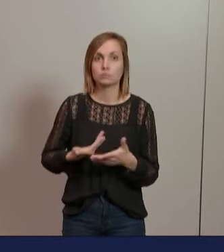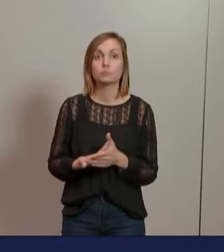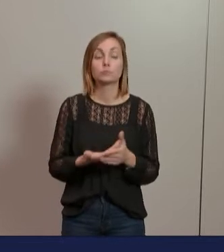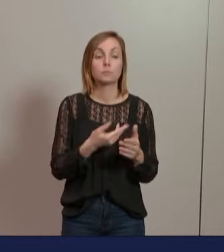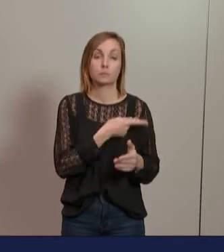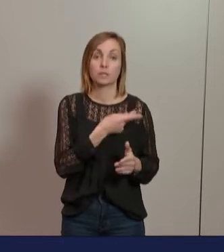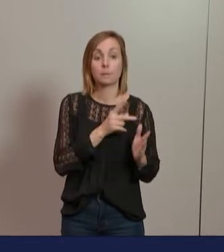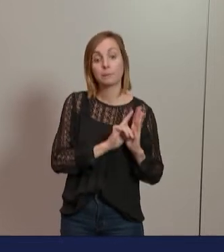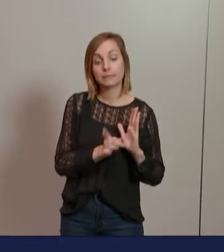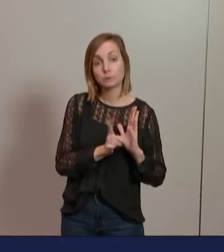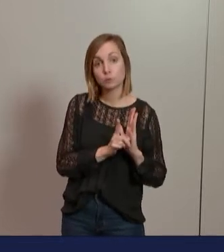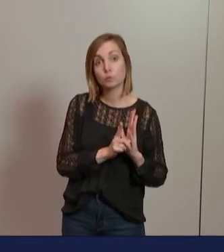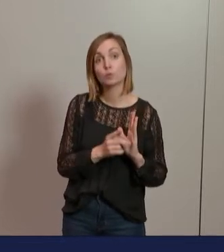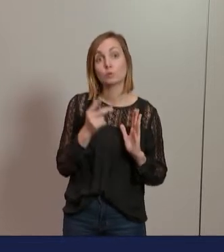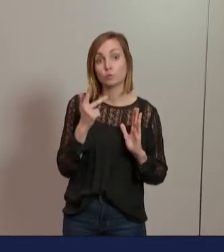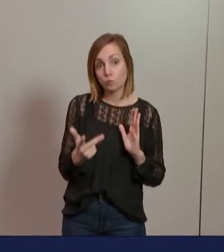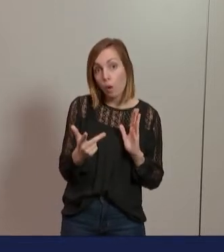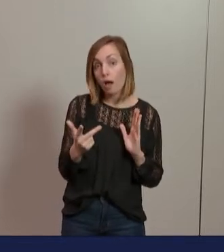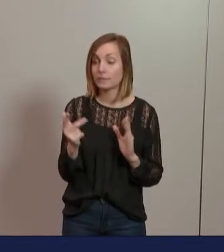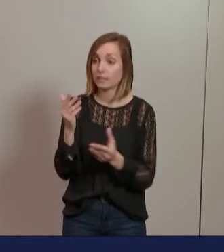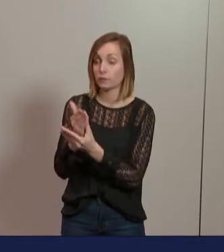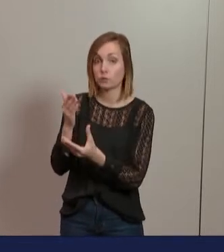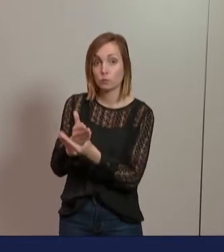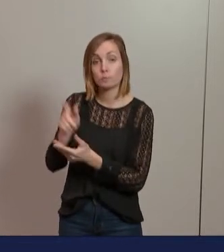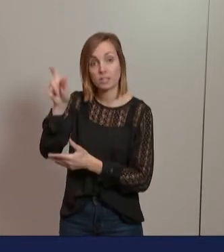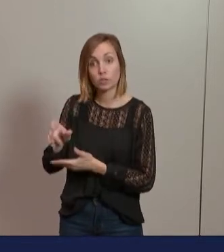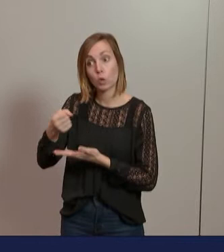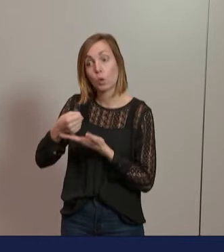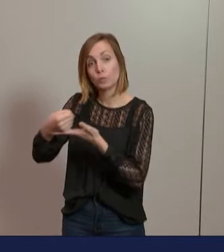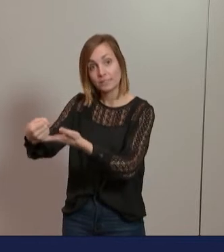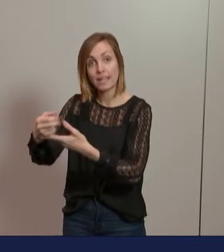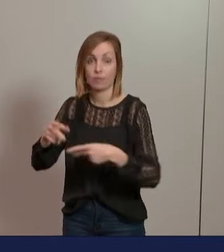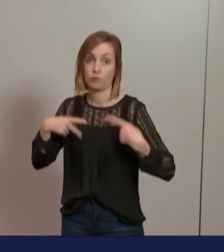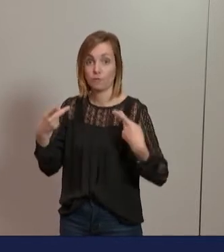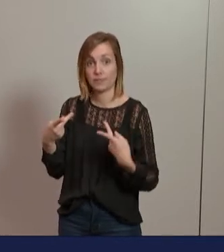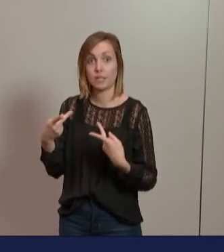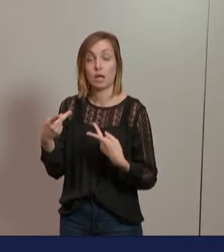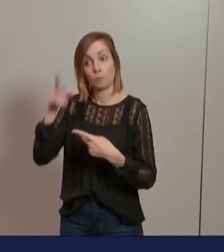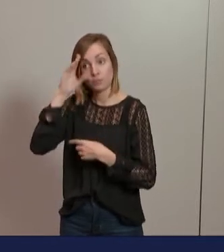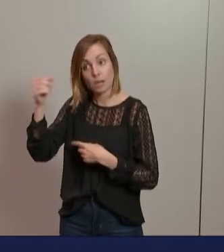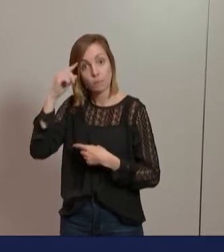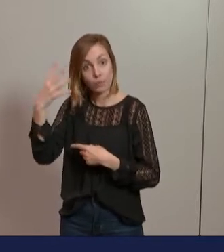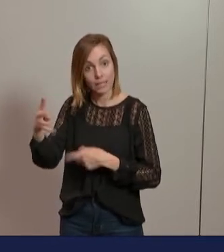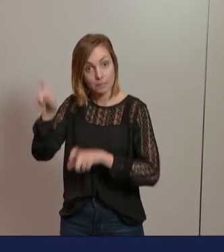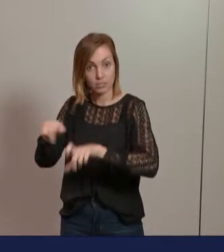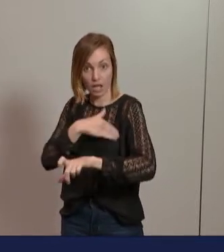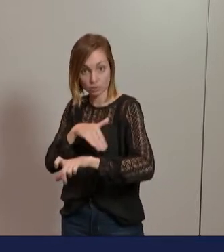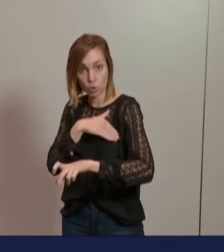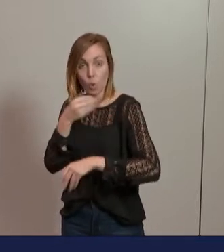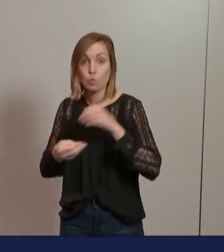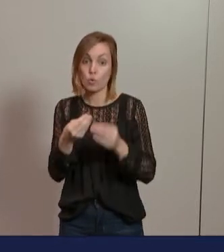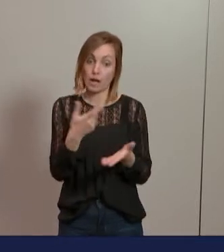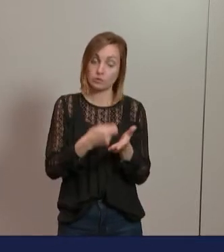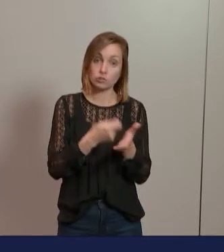médicale de 3 prestations régulières d'auxiliaires de vie professionnels pour accompagner 4 agents, ou l'achat de prothèses auditives